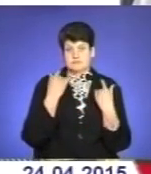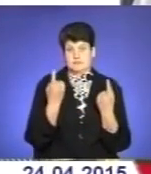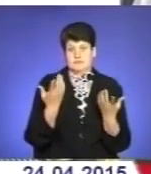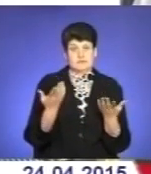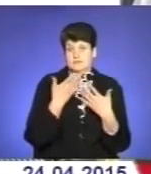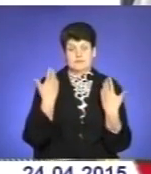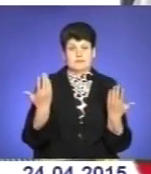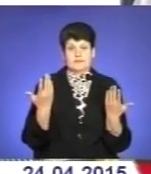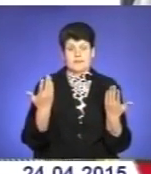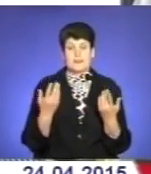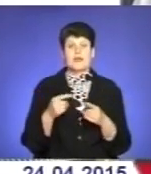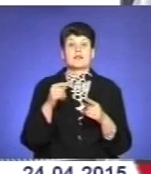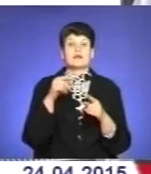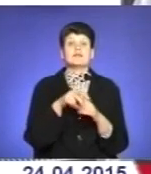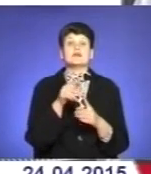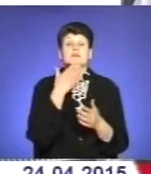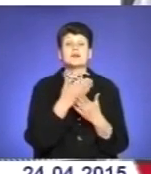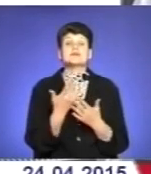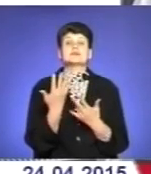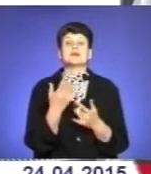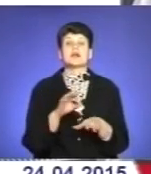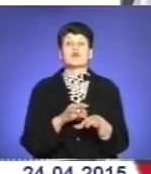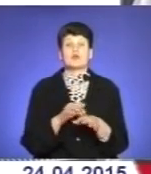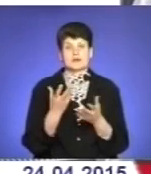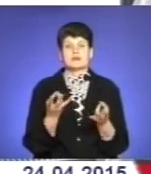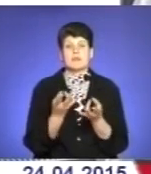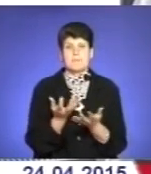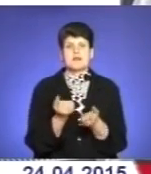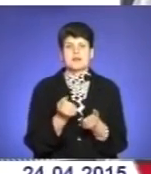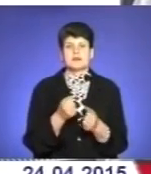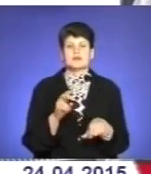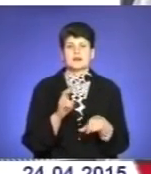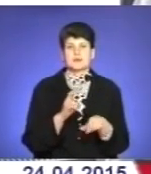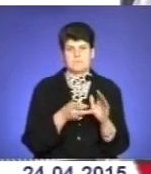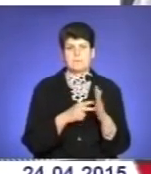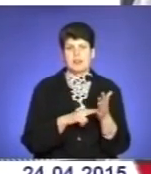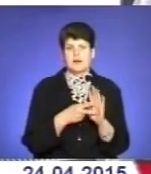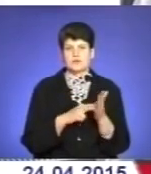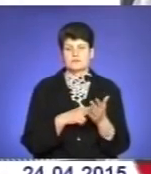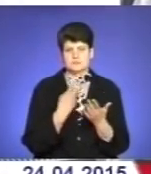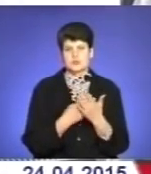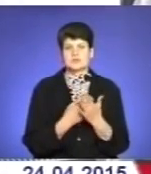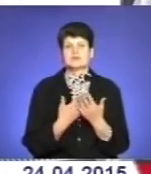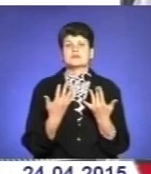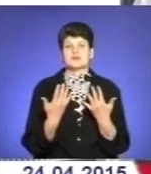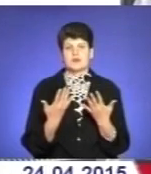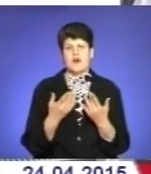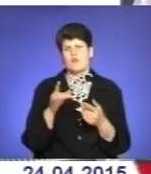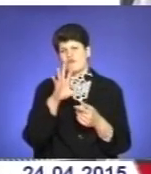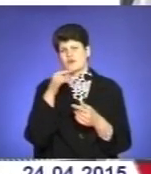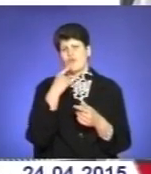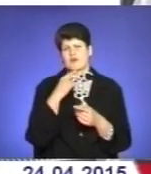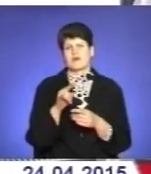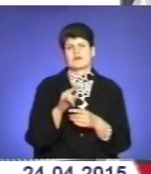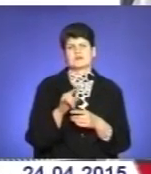саме навантаження, питаю шведів, скільки ви маєте хворих прийняти на рік. Там також є, до речі, планові показники. Це неправда, що все в них